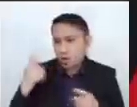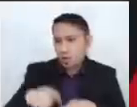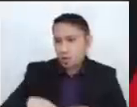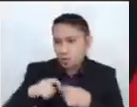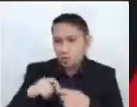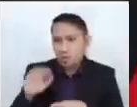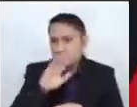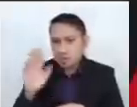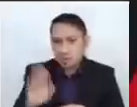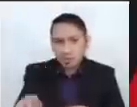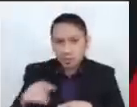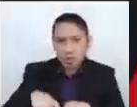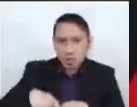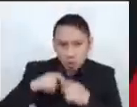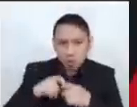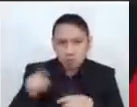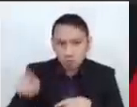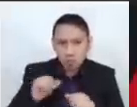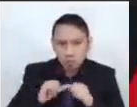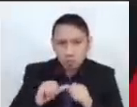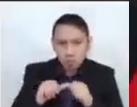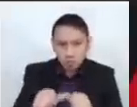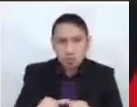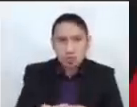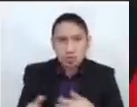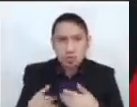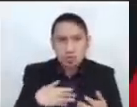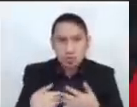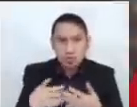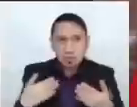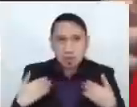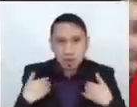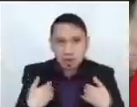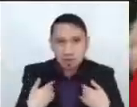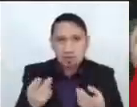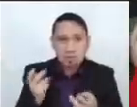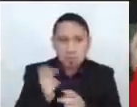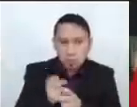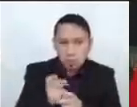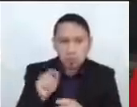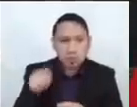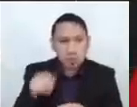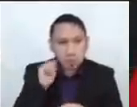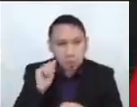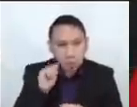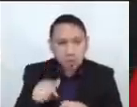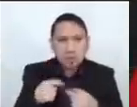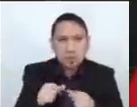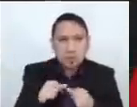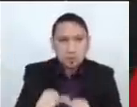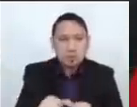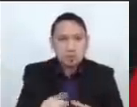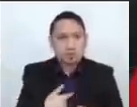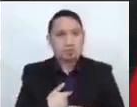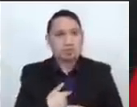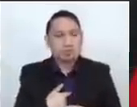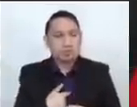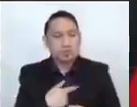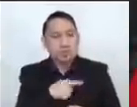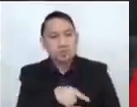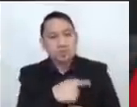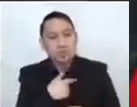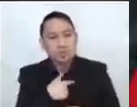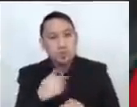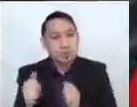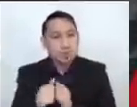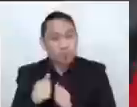magsuspend. Tuloy niyo, kahit na mag-difficult situation kayo, kailangan mag-difficult kayo. Kaya kami, tumakbo kami ni Governor, namatay na